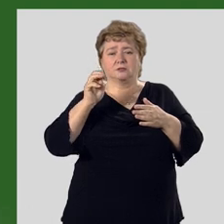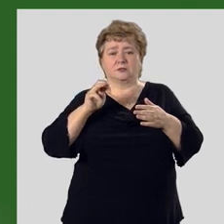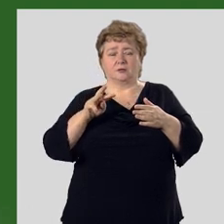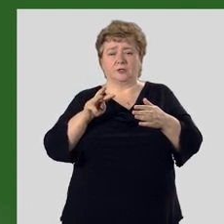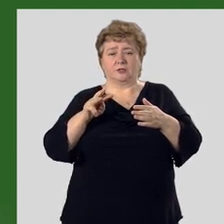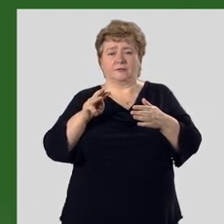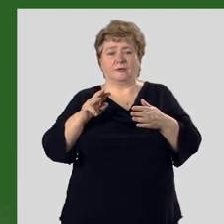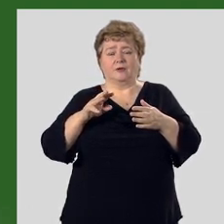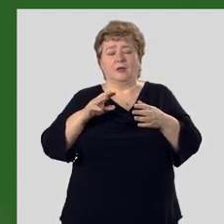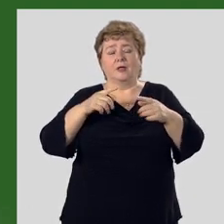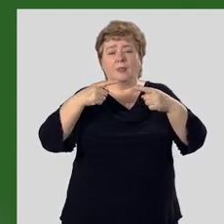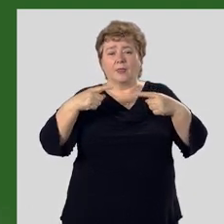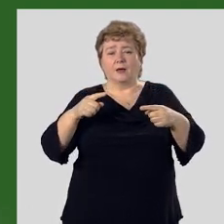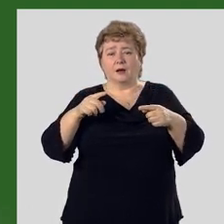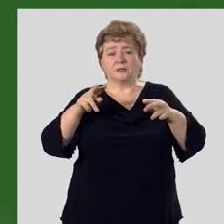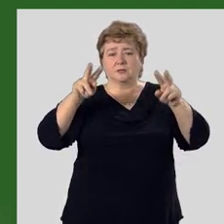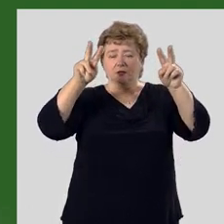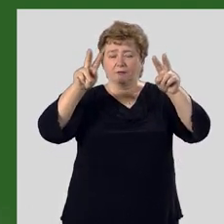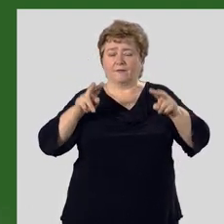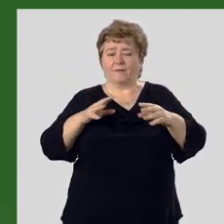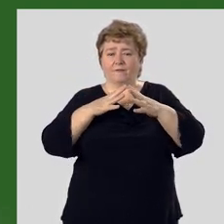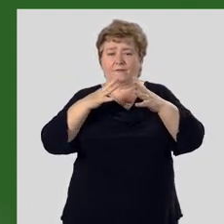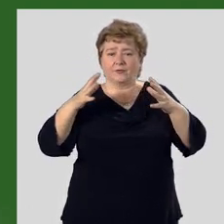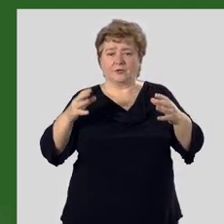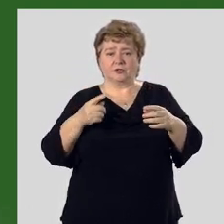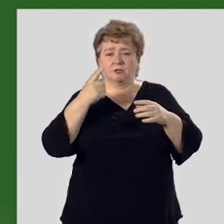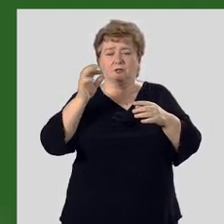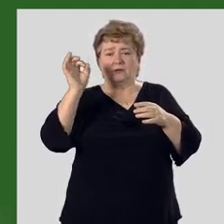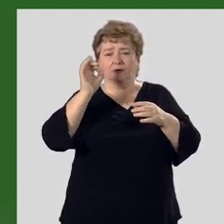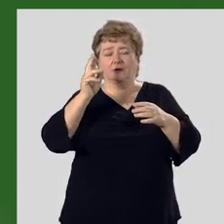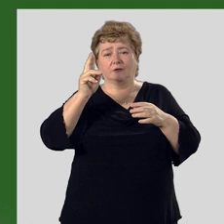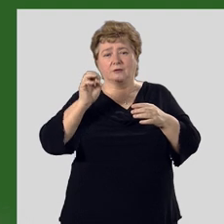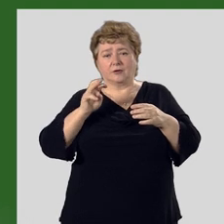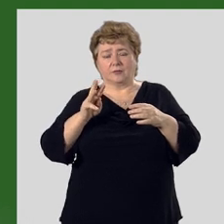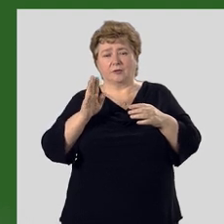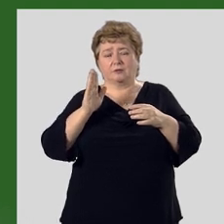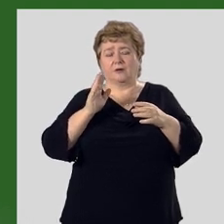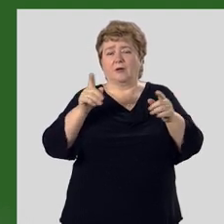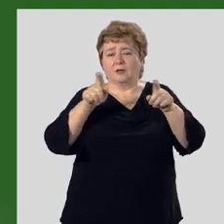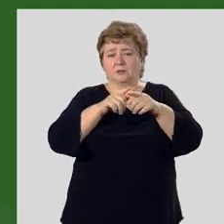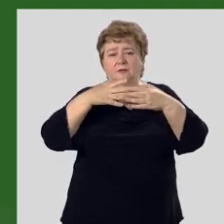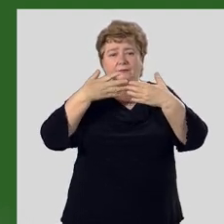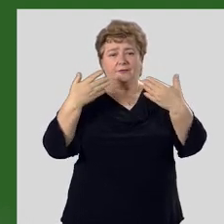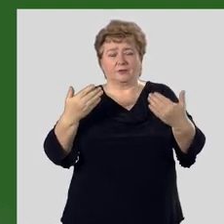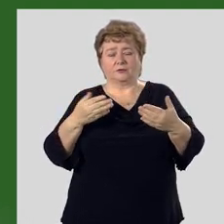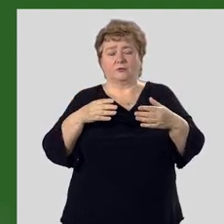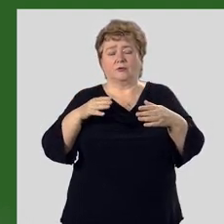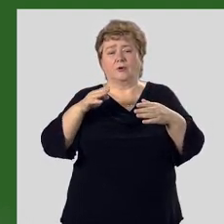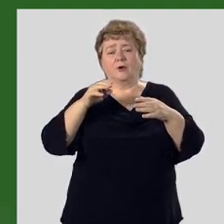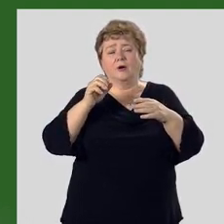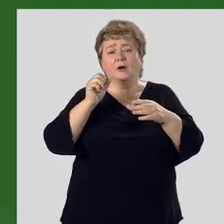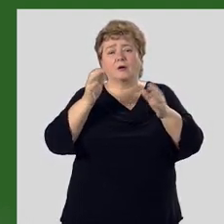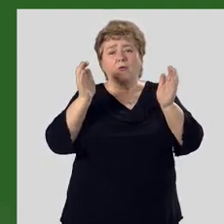километров. А вот на разных параллелях величина 1 градуса в километрах не одинакова, так как